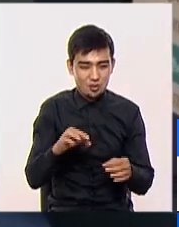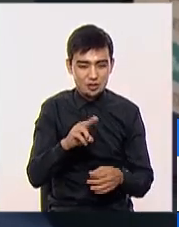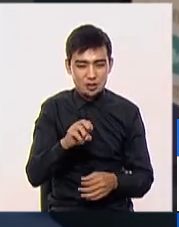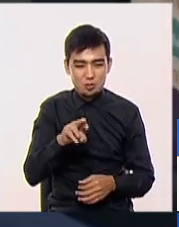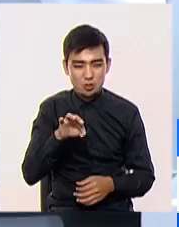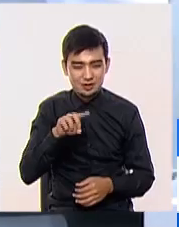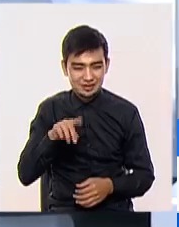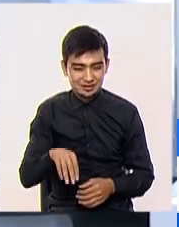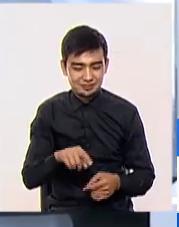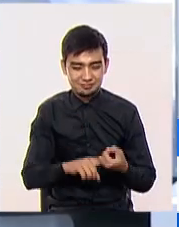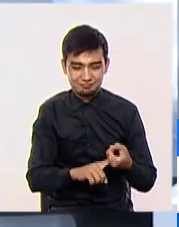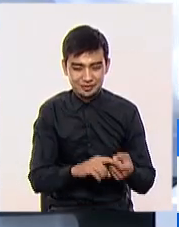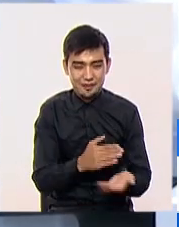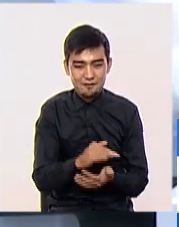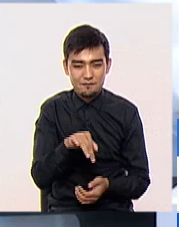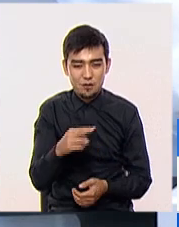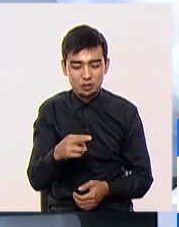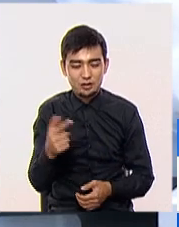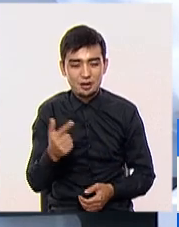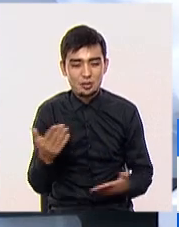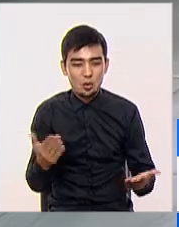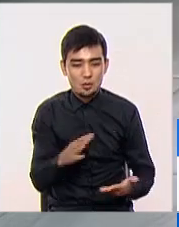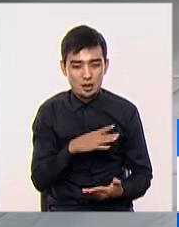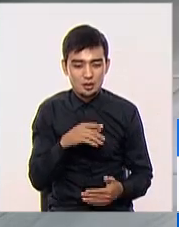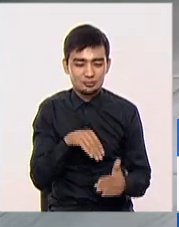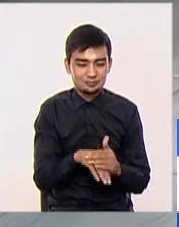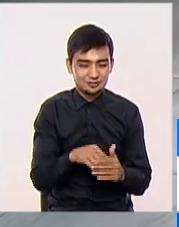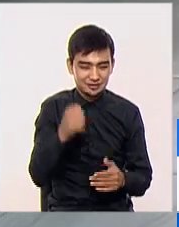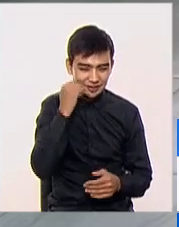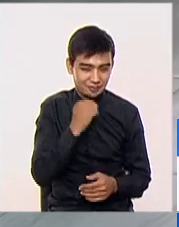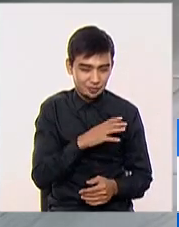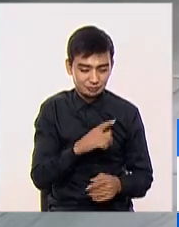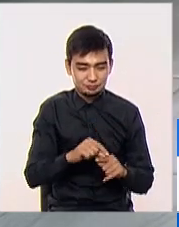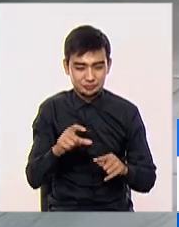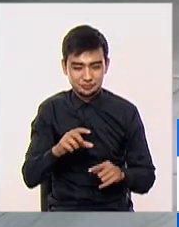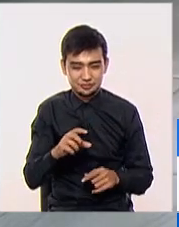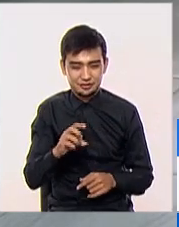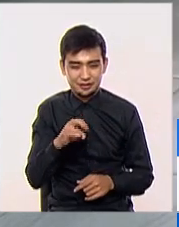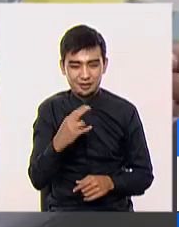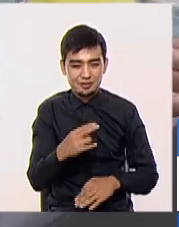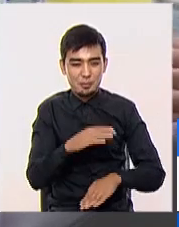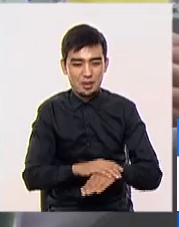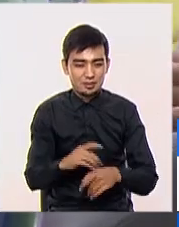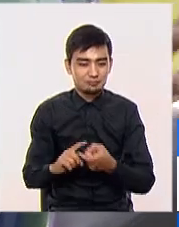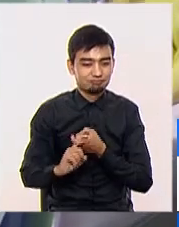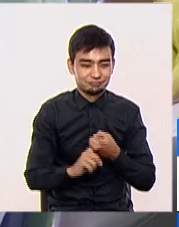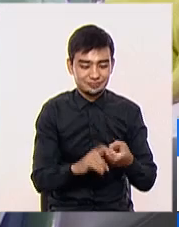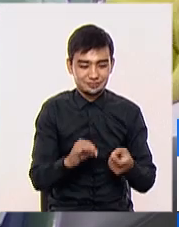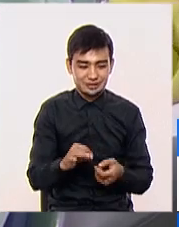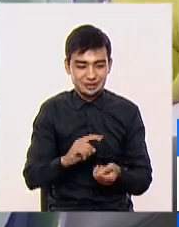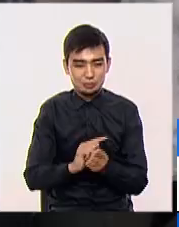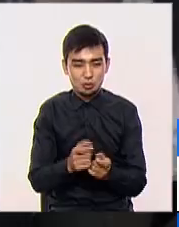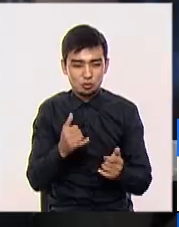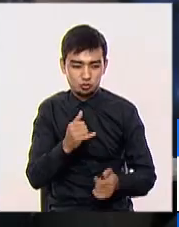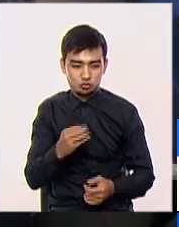линии. Как отмечают в фонде гарантирования, рост максимальных ставок связан с увеличением базовой ставки национальным банком. Изменения вводятся уже